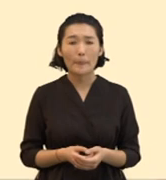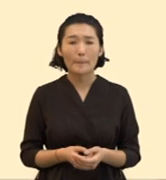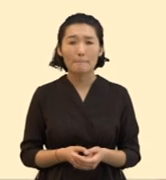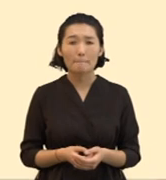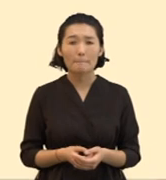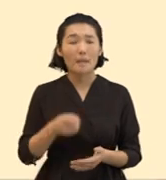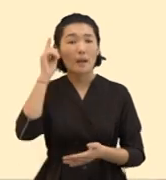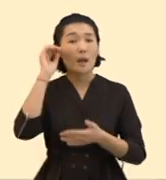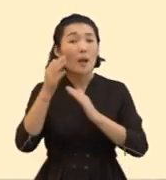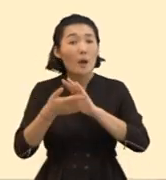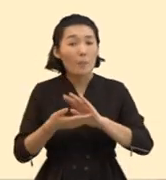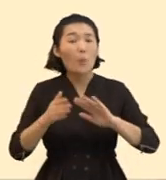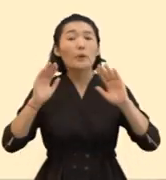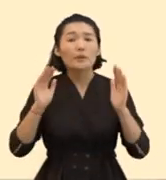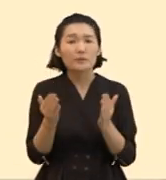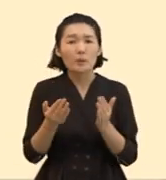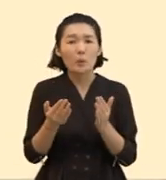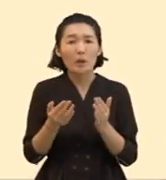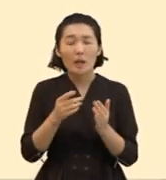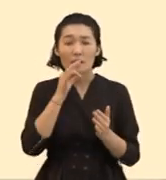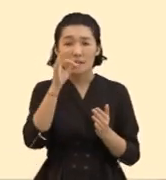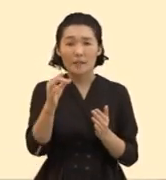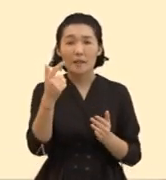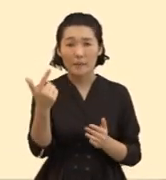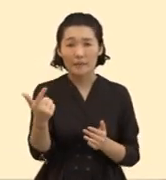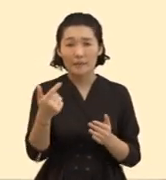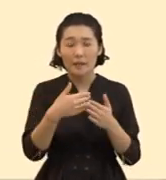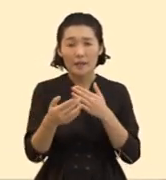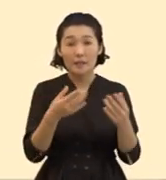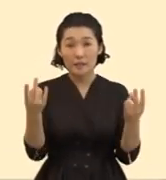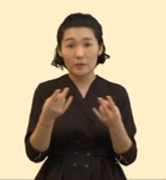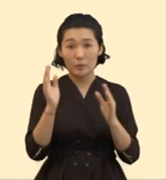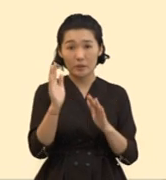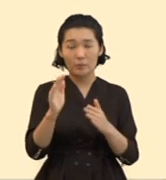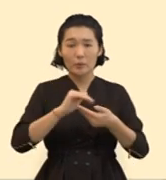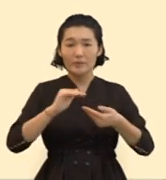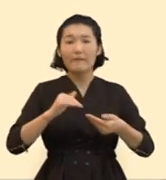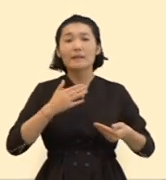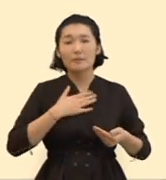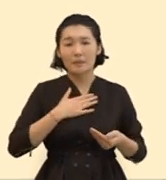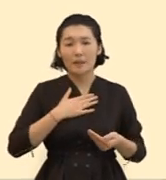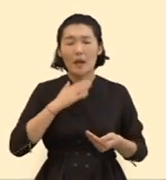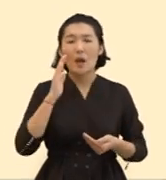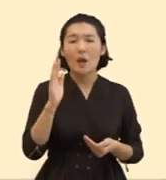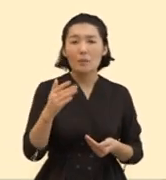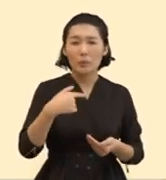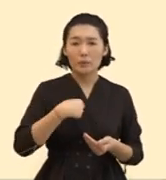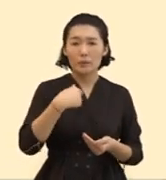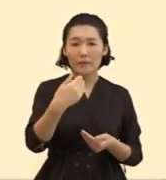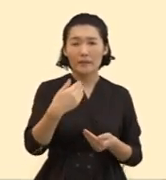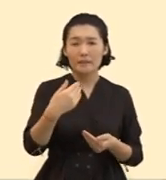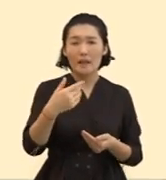понял неожиданно твердо сказал ь если нужен буду зовите меня буду я вас согласными